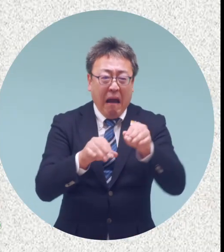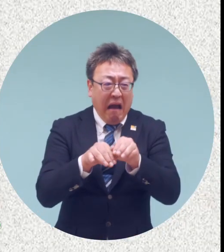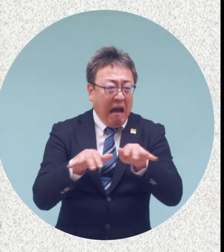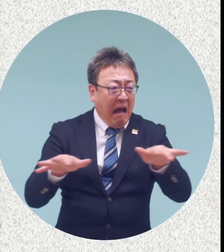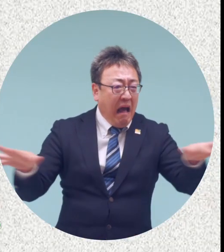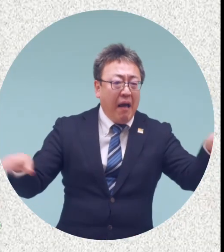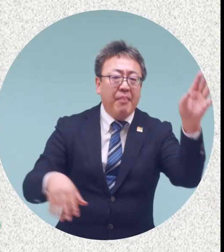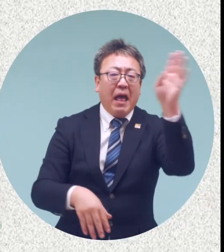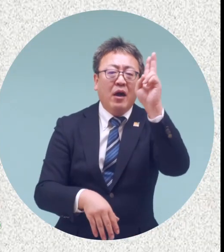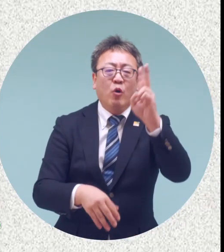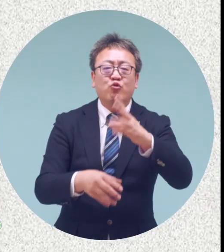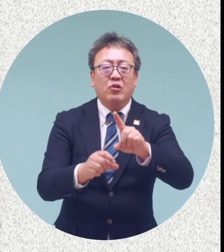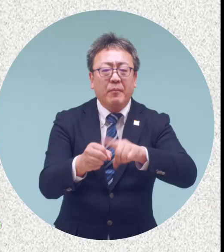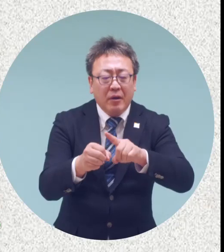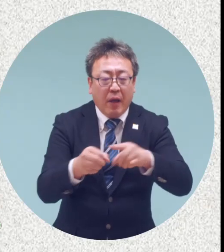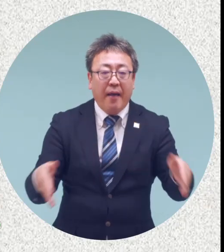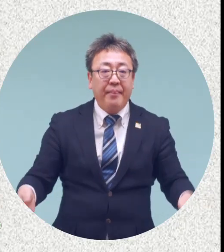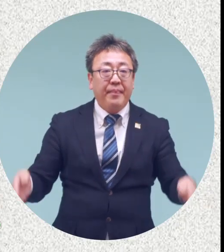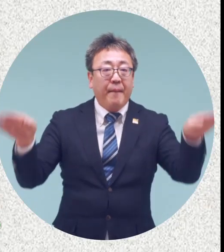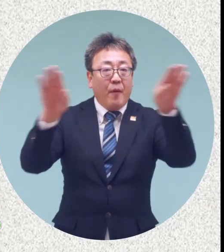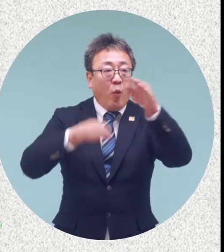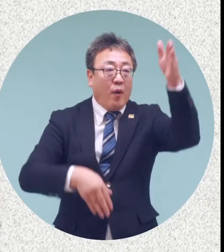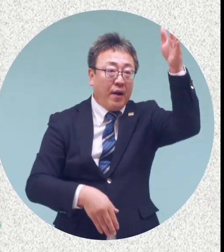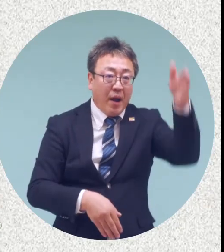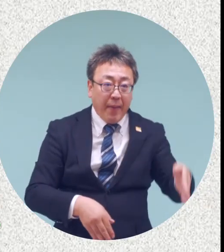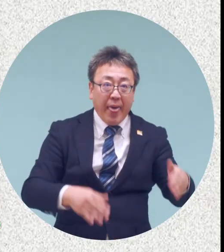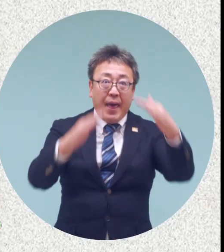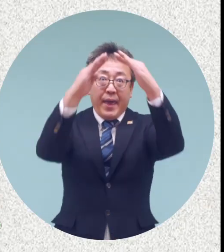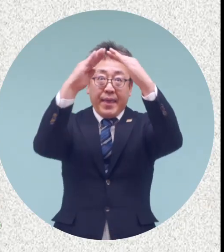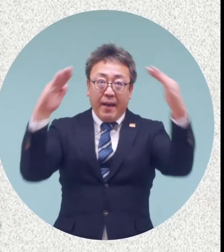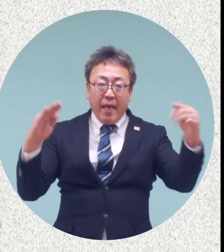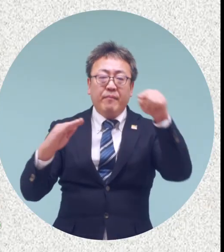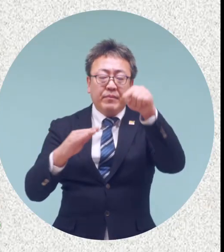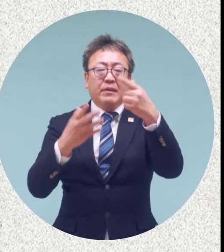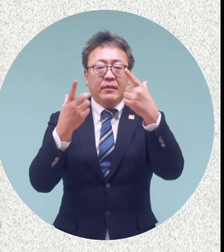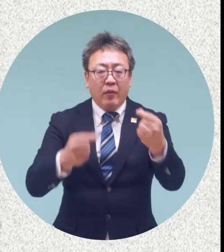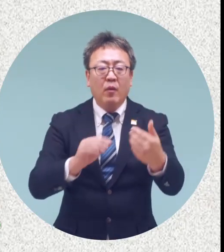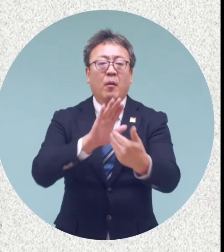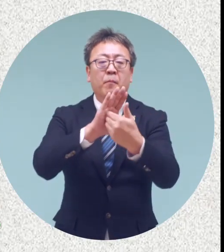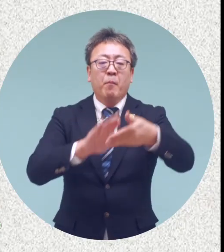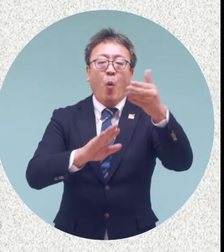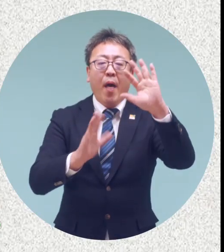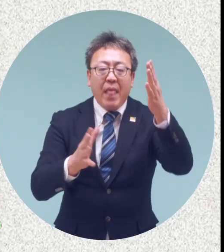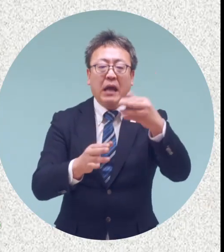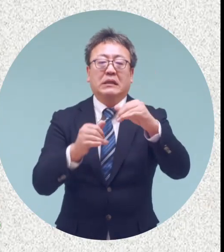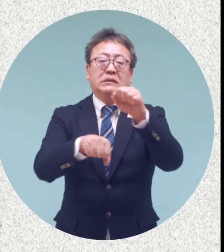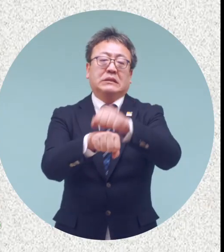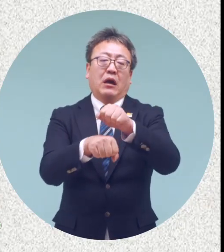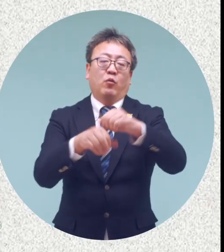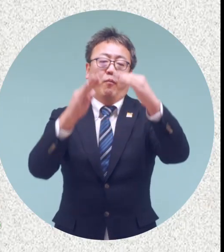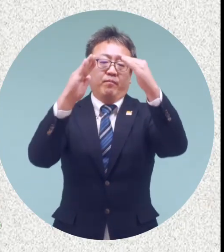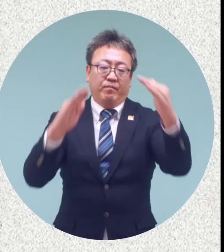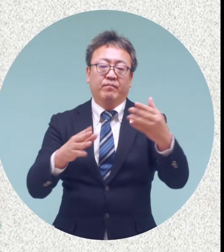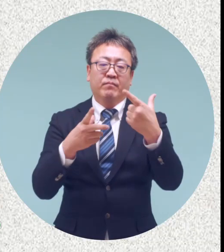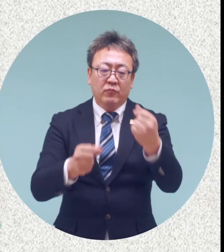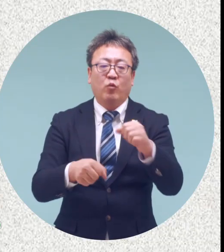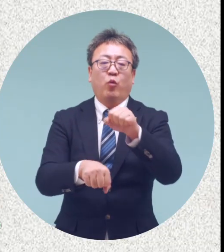ため燃え広がらないように、建物の外壁や屋根は燃えにくい材料で作るように定められています